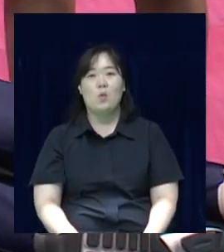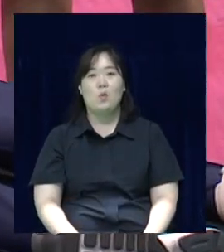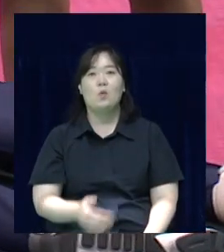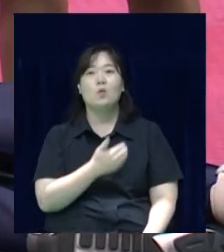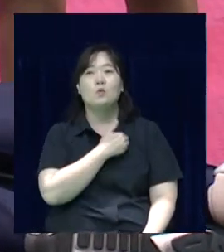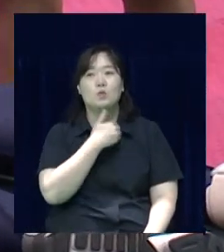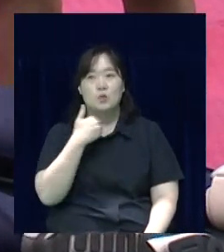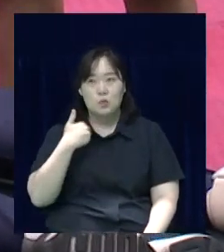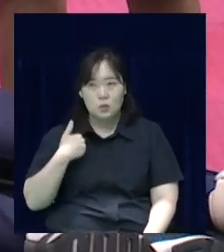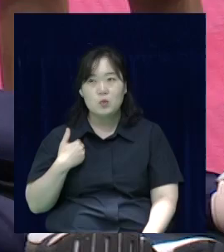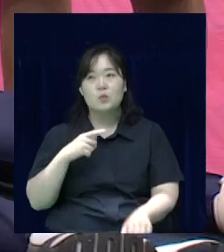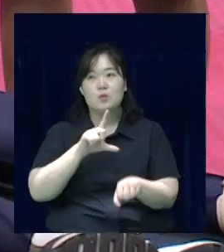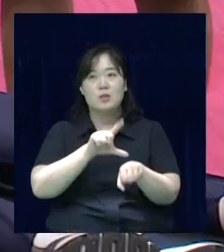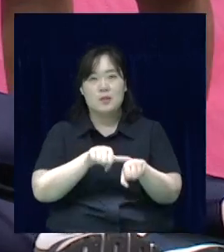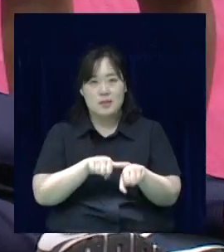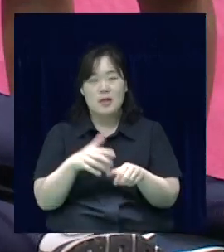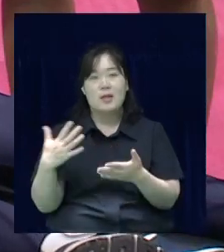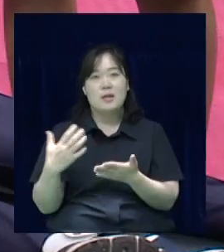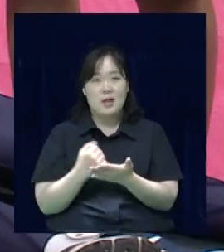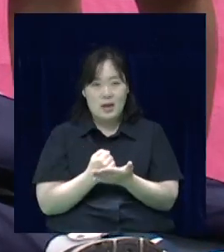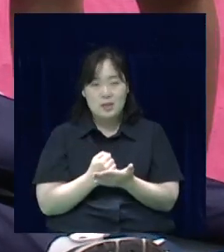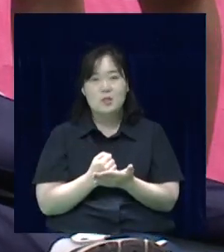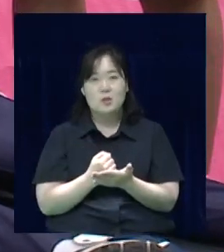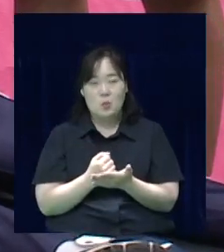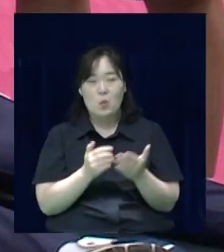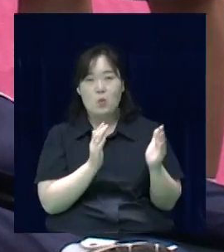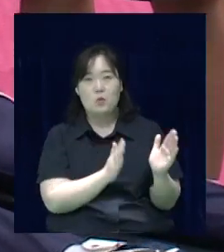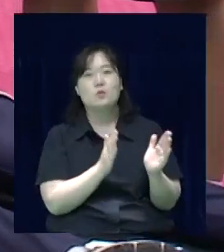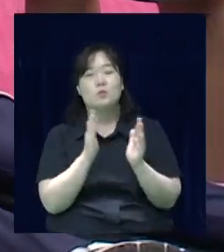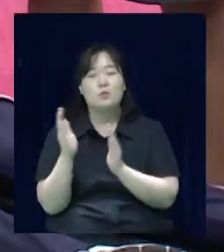또 필요한 부분이고요. 선수들 예. 입장에서는